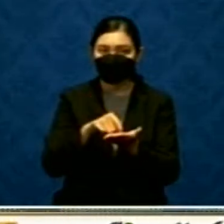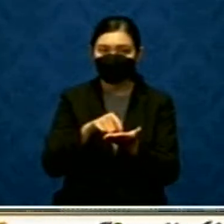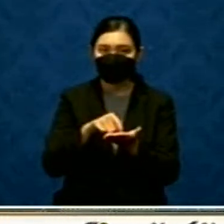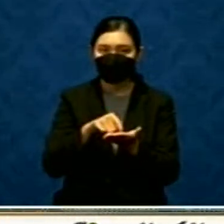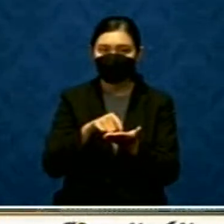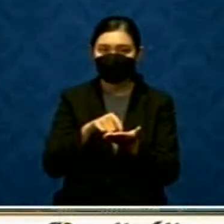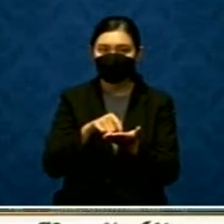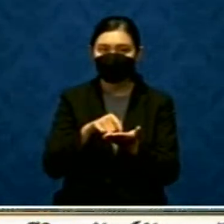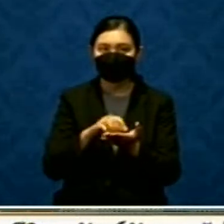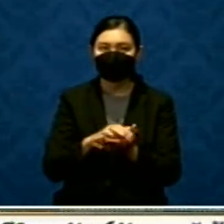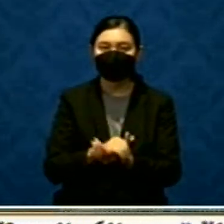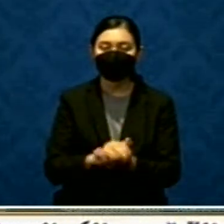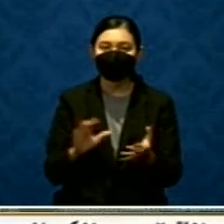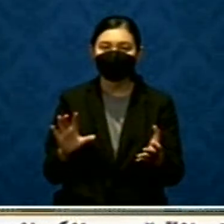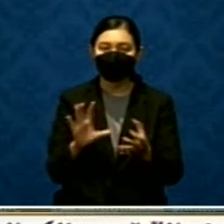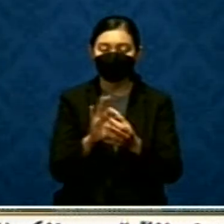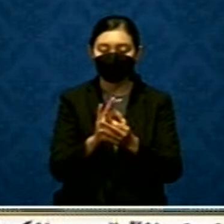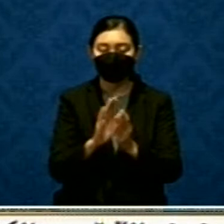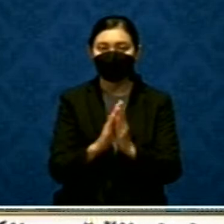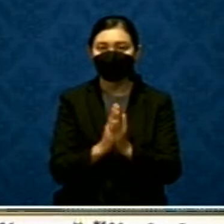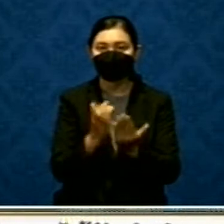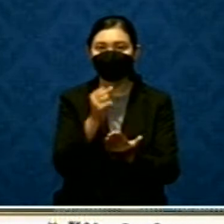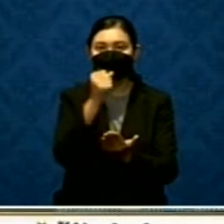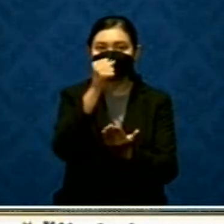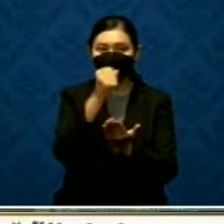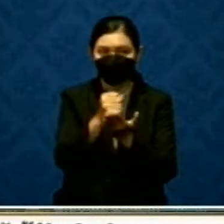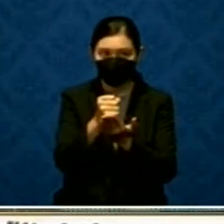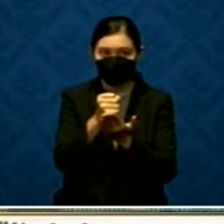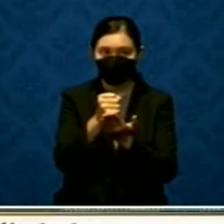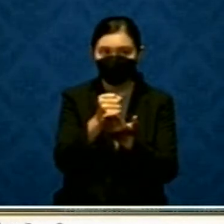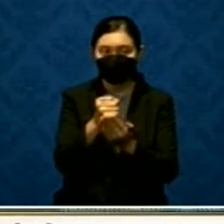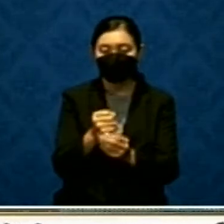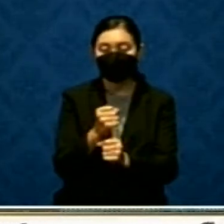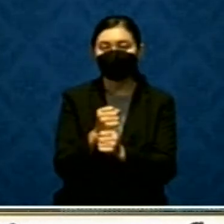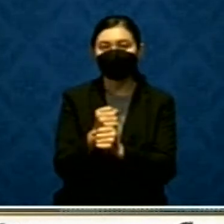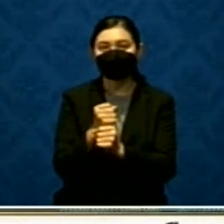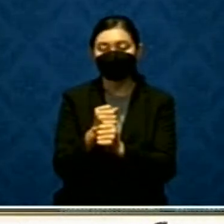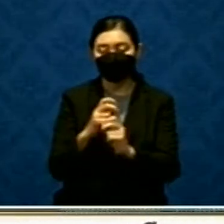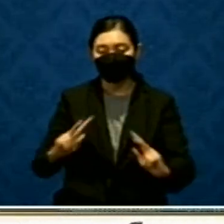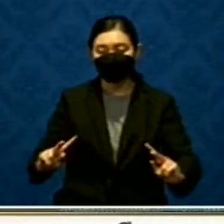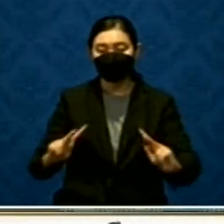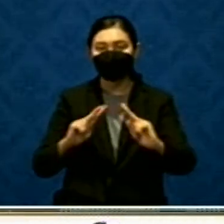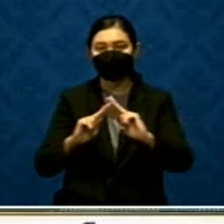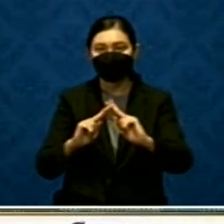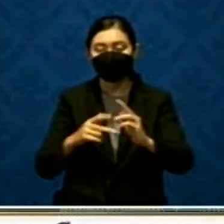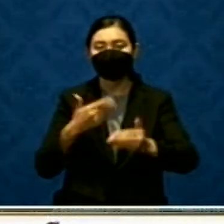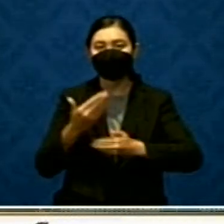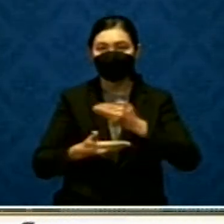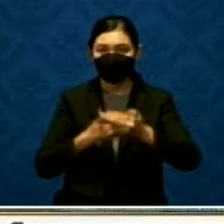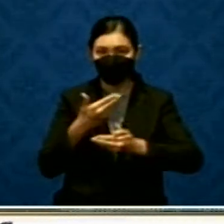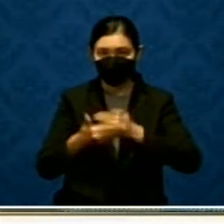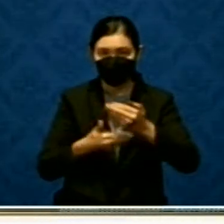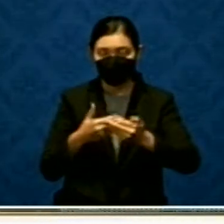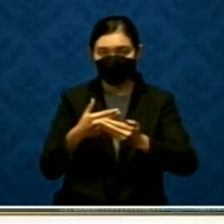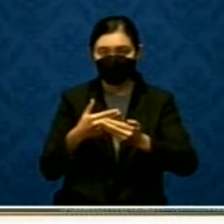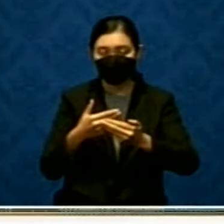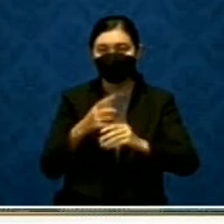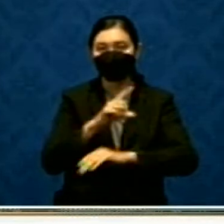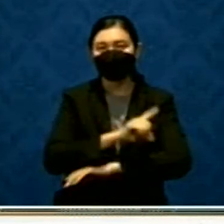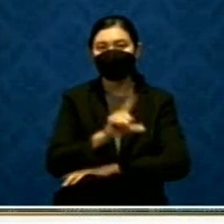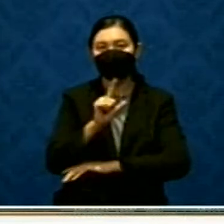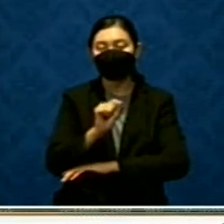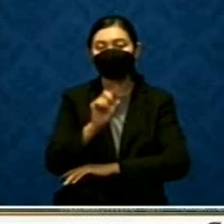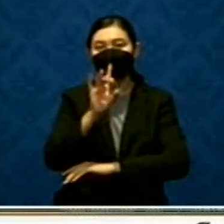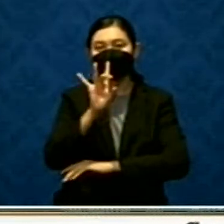เปลี่ยนนะครับหนังสือรับรองของกรมพัฒนาธุรกิจการค้าของกระทรวงพาณิชย์นะครับเมื่อวันที่28มีนาคม